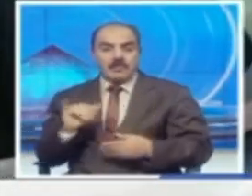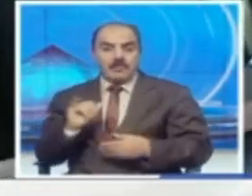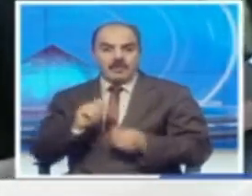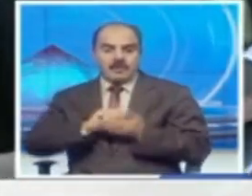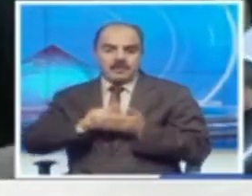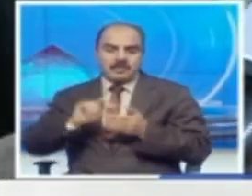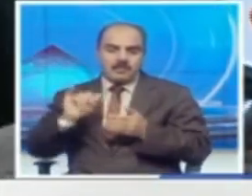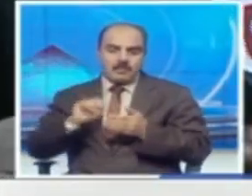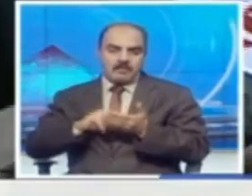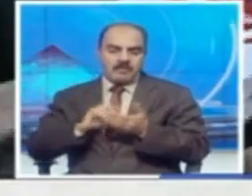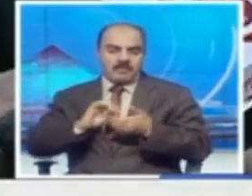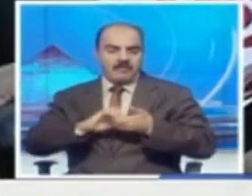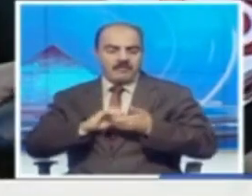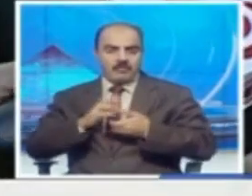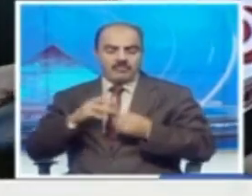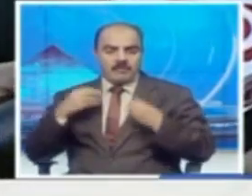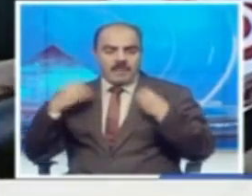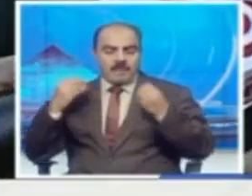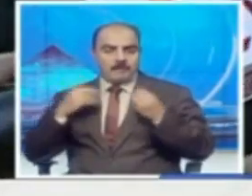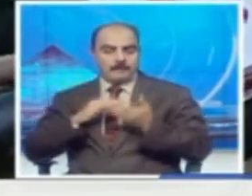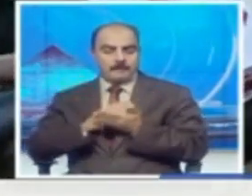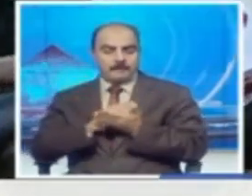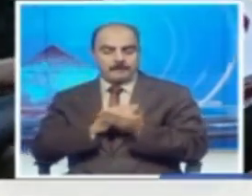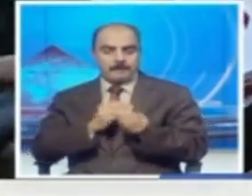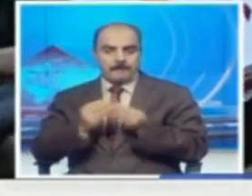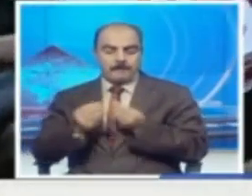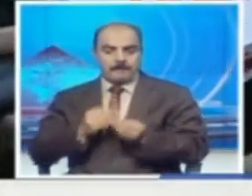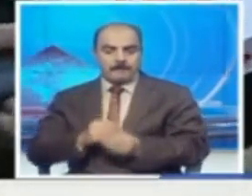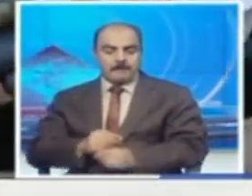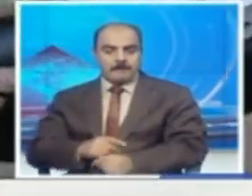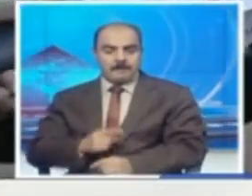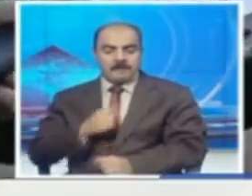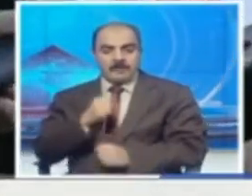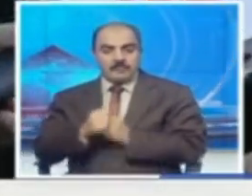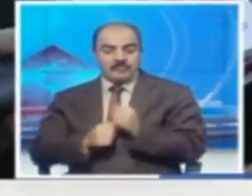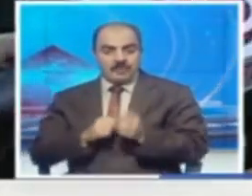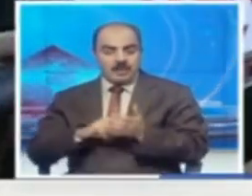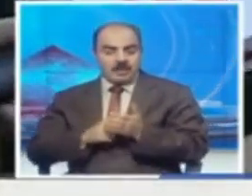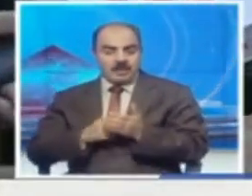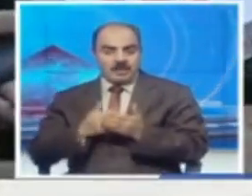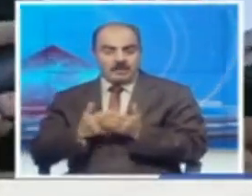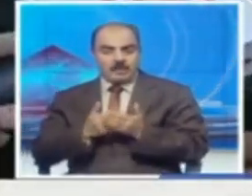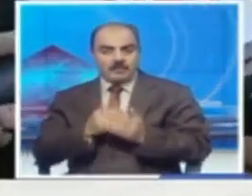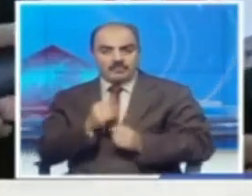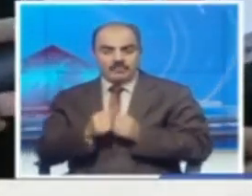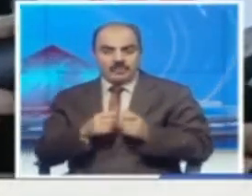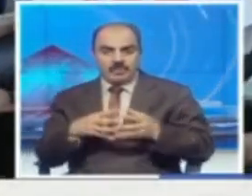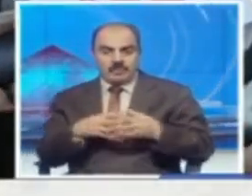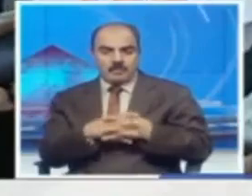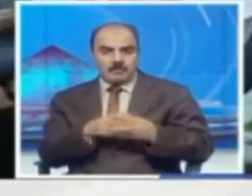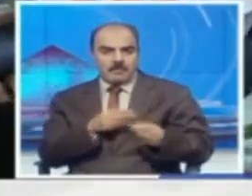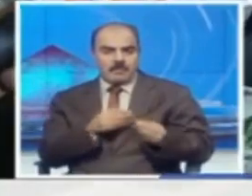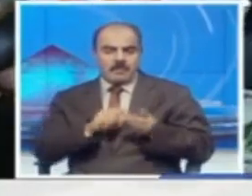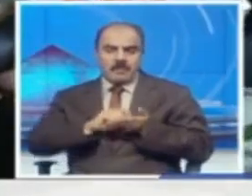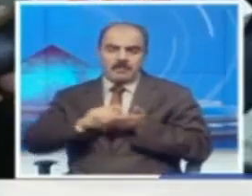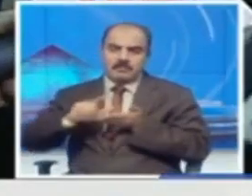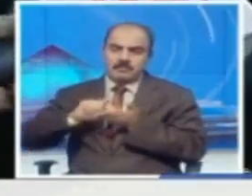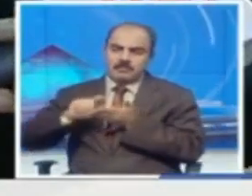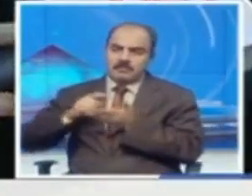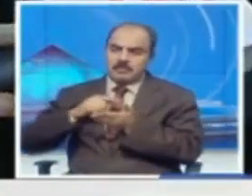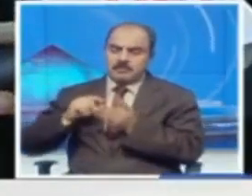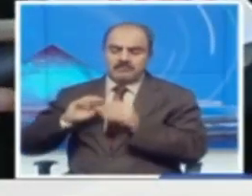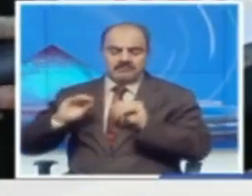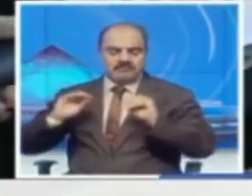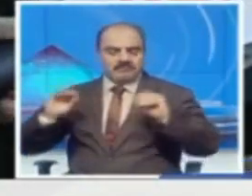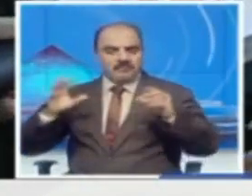جدا بالتعاون مع وزارة الشباب والرياضة بما لها من جهد كبير ونطاق عمل واسع جدا للرياضيين والشباب، اعتقد مهم